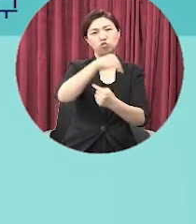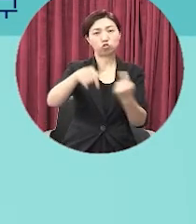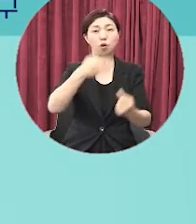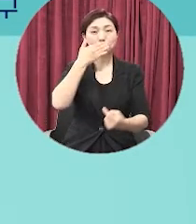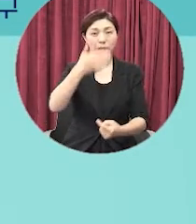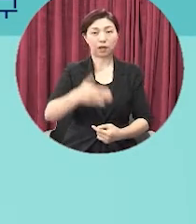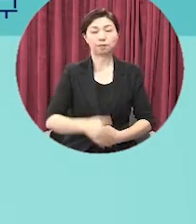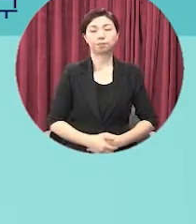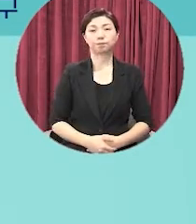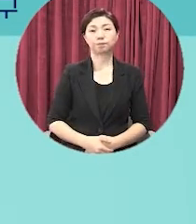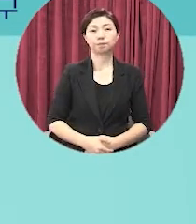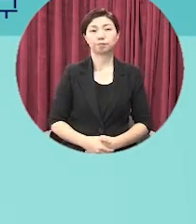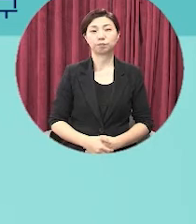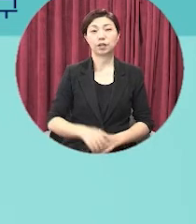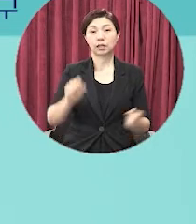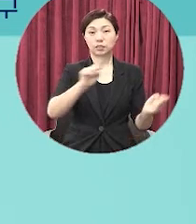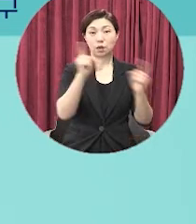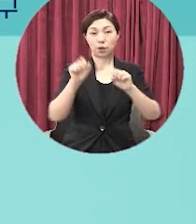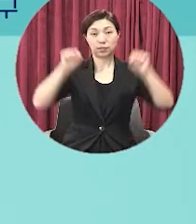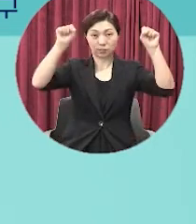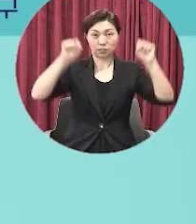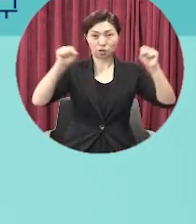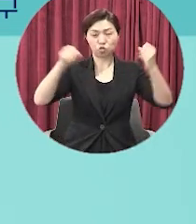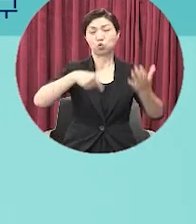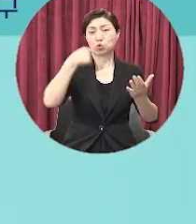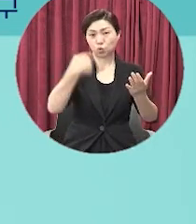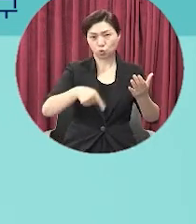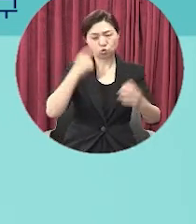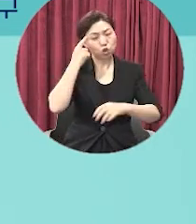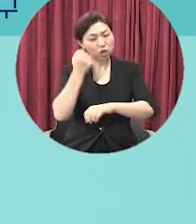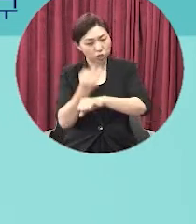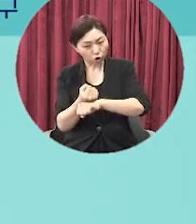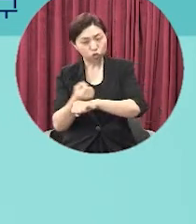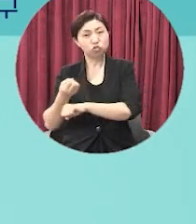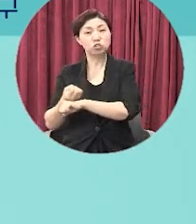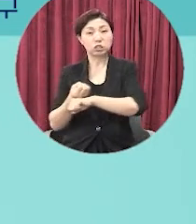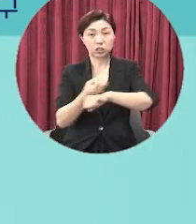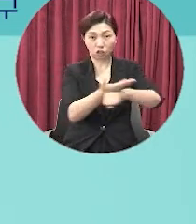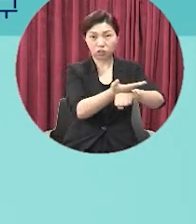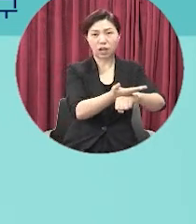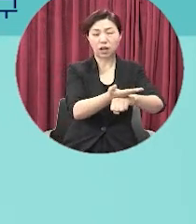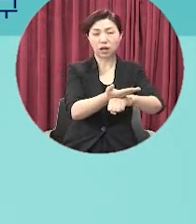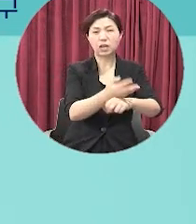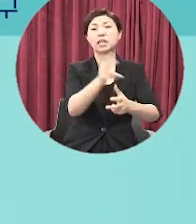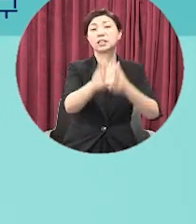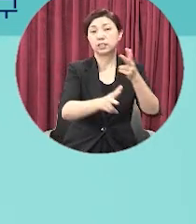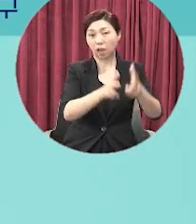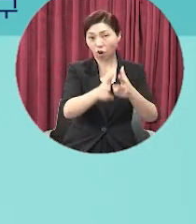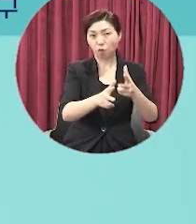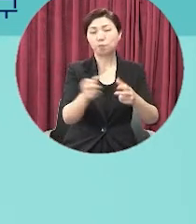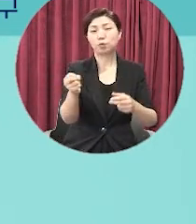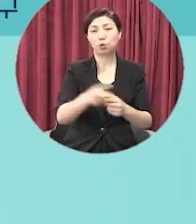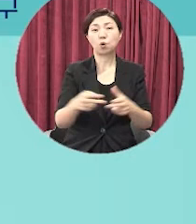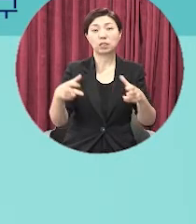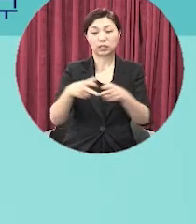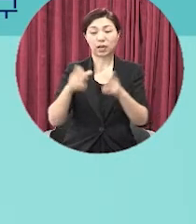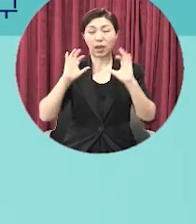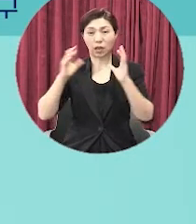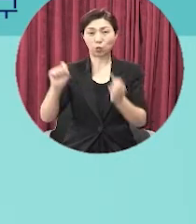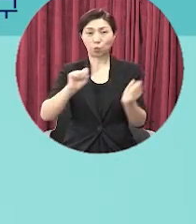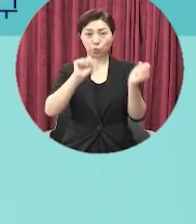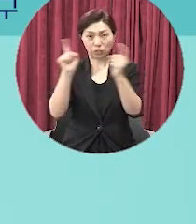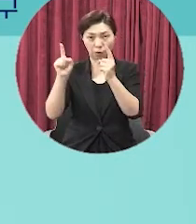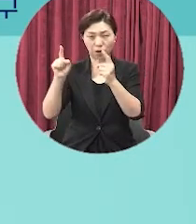또한 제 색채 활 체육 이나 교육 연구 전달 지식 전달 사업 그리고 장애아동 찰 서비스 쳐 빛의